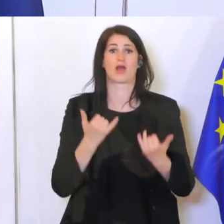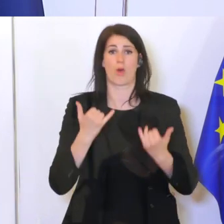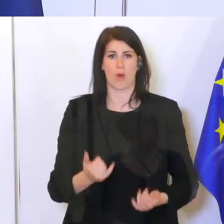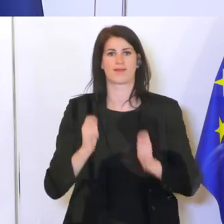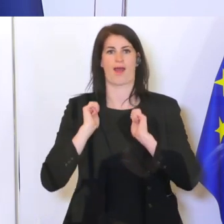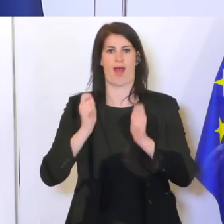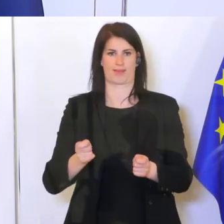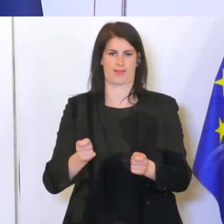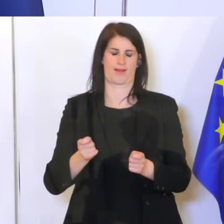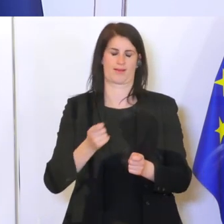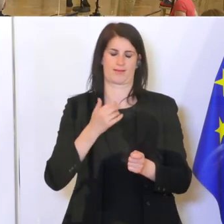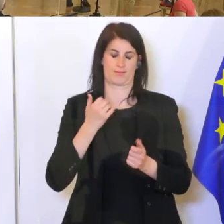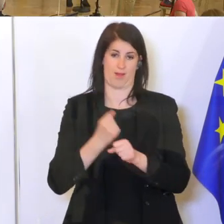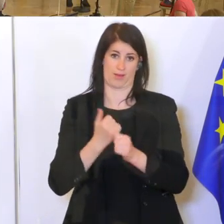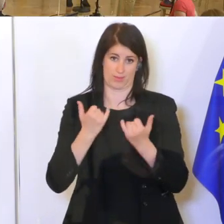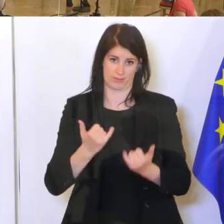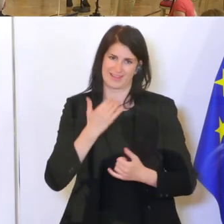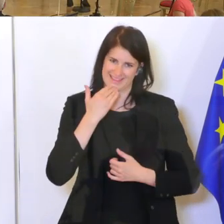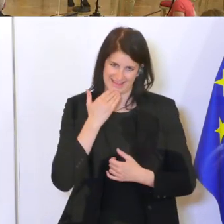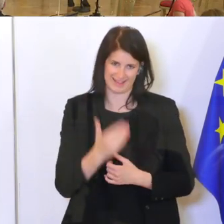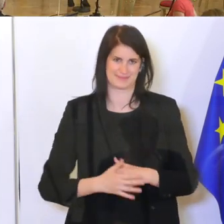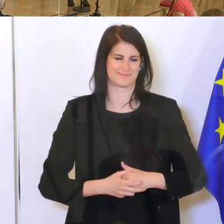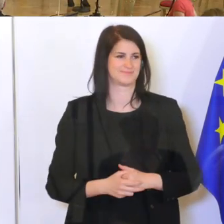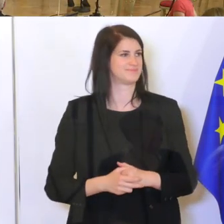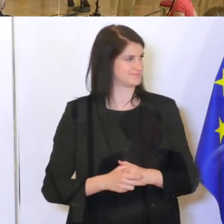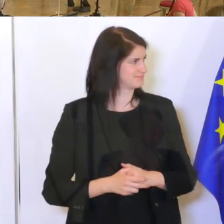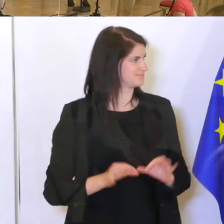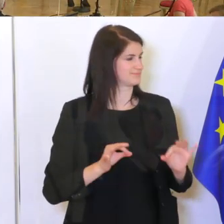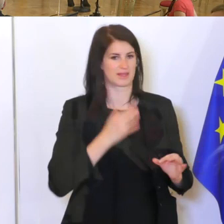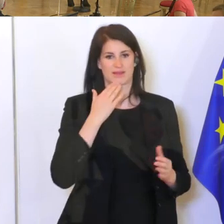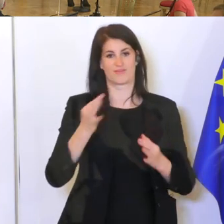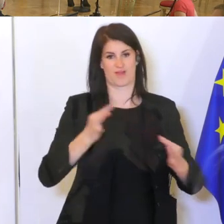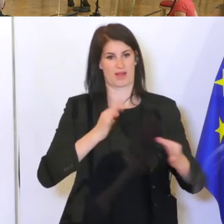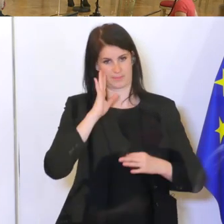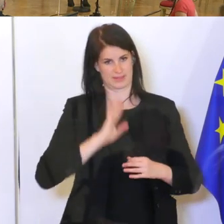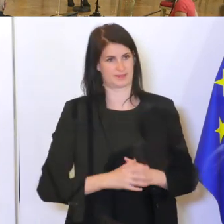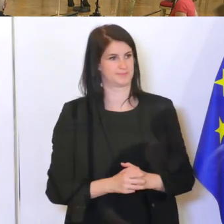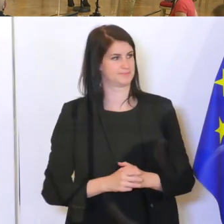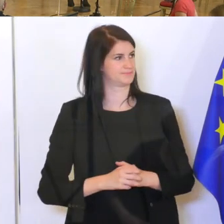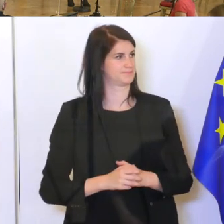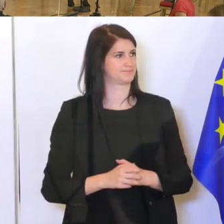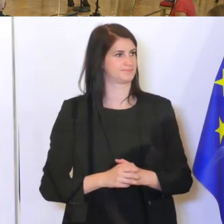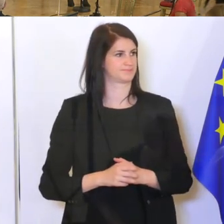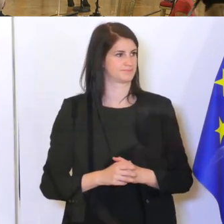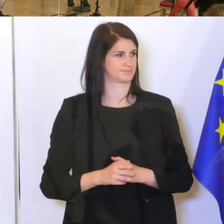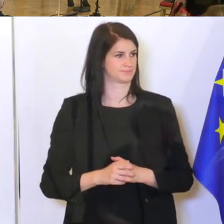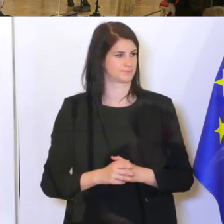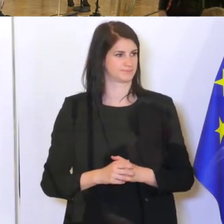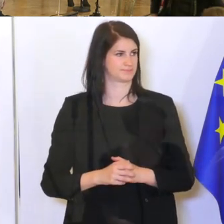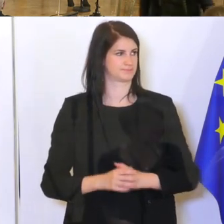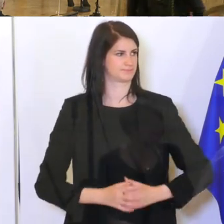werden kann. Herzlichen Dank. Dankeschön. Ihre Fragen bitte. Frau Harter von der APA, glaube ich.